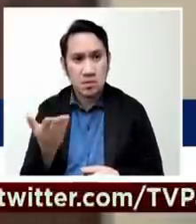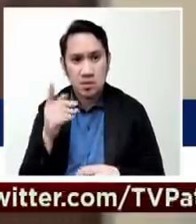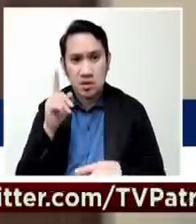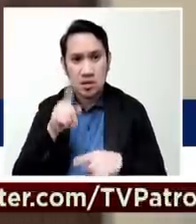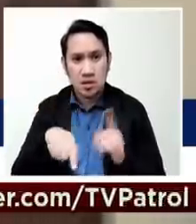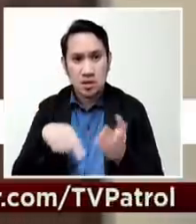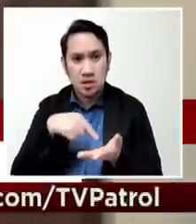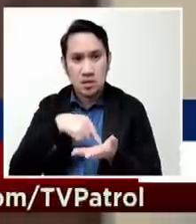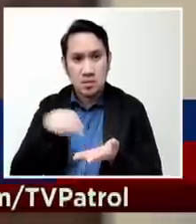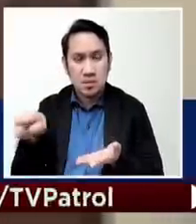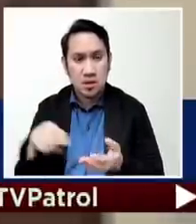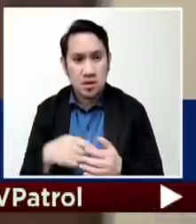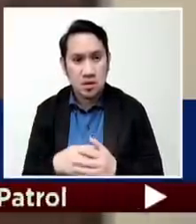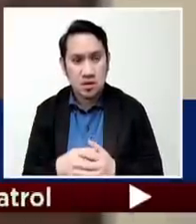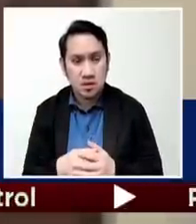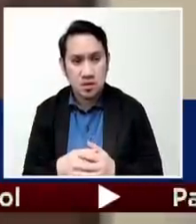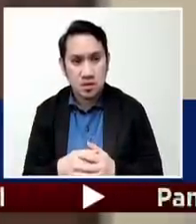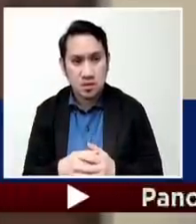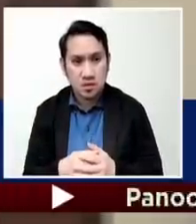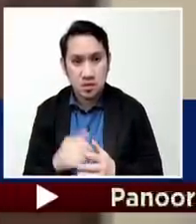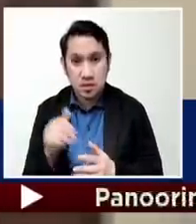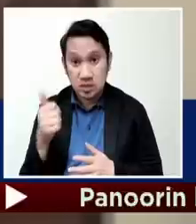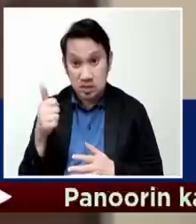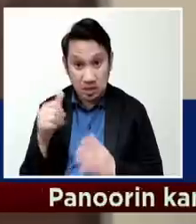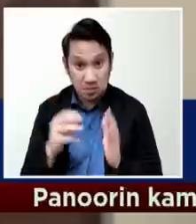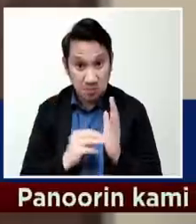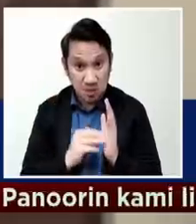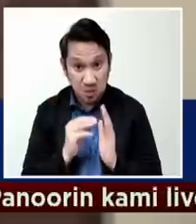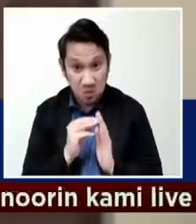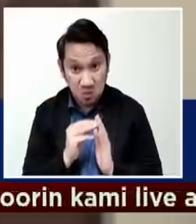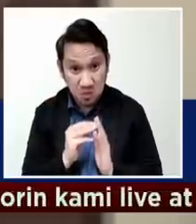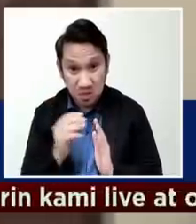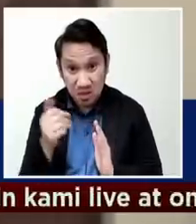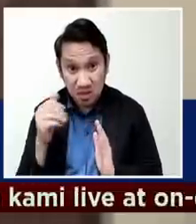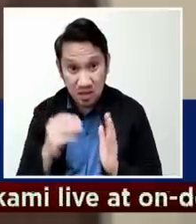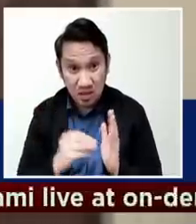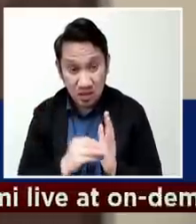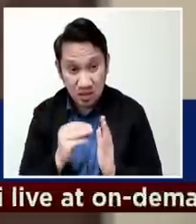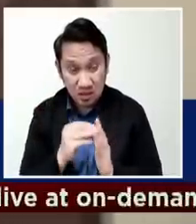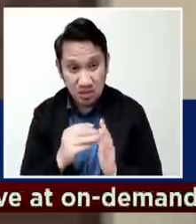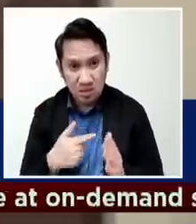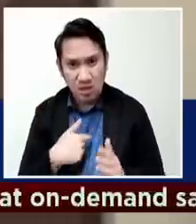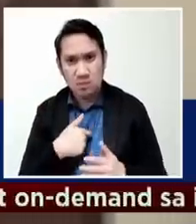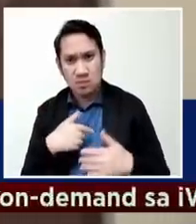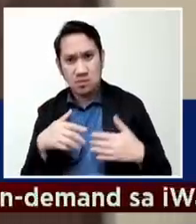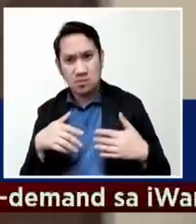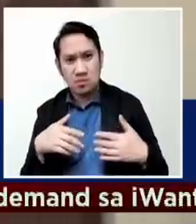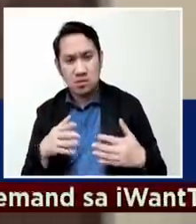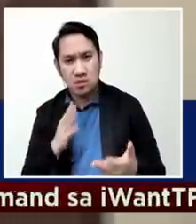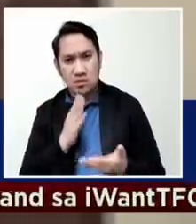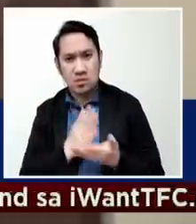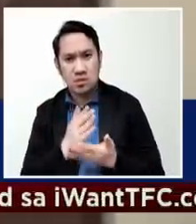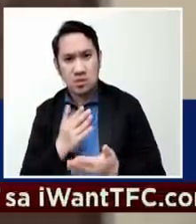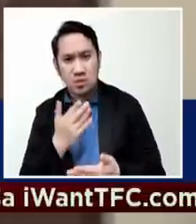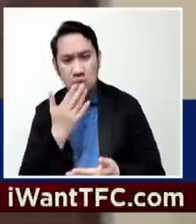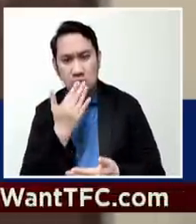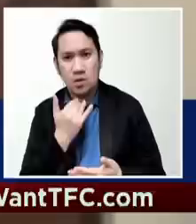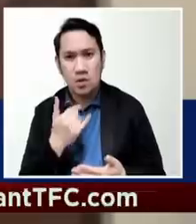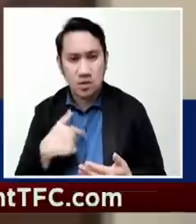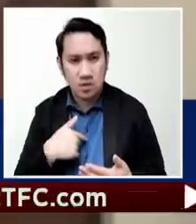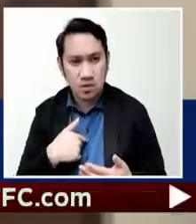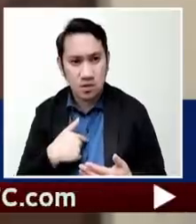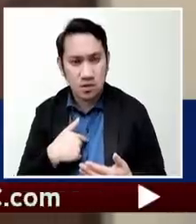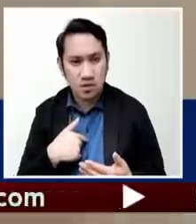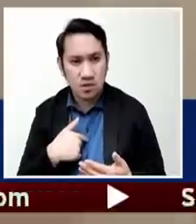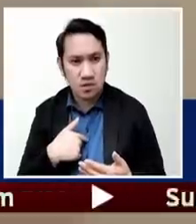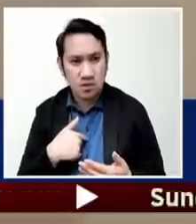bayaran yon. Ulang-ulang 10 million. Magawa nga ako, napahinto ako eh dahil parang nabuhusan ako ng tubig na